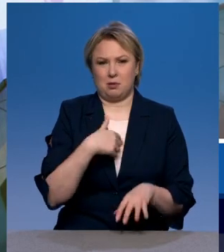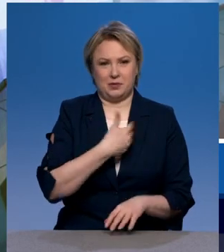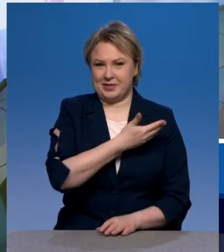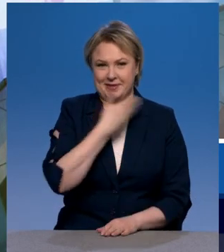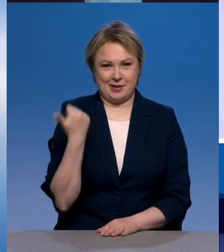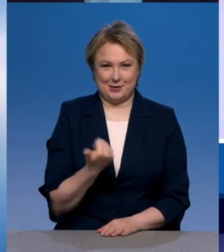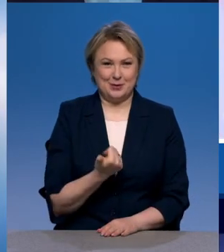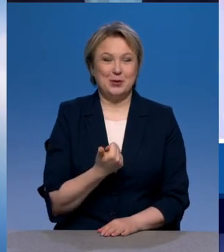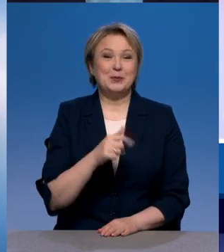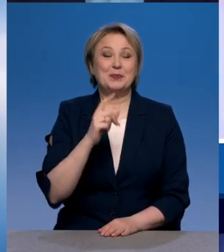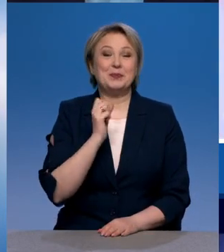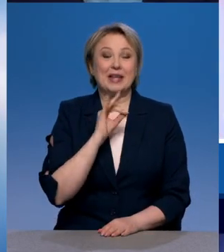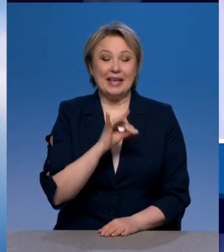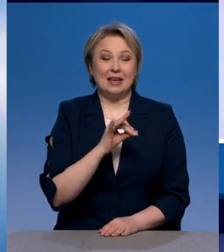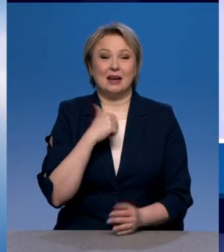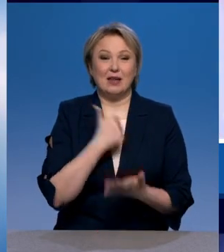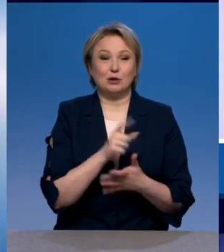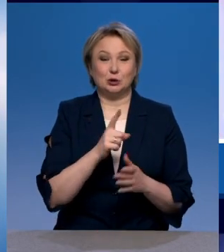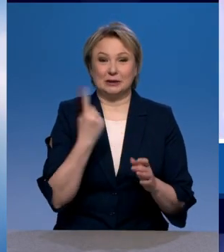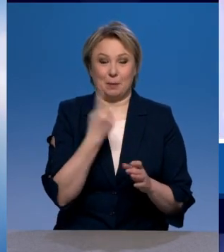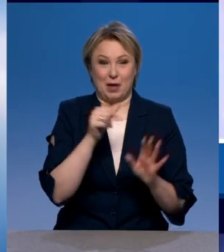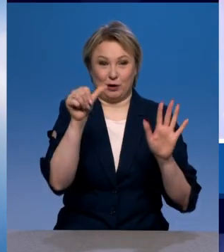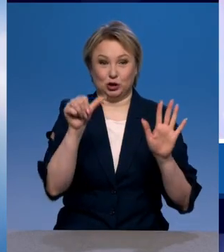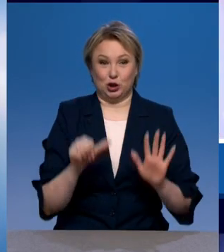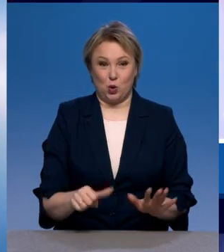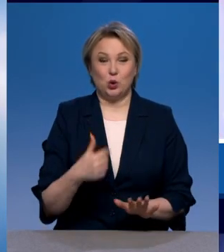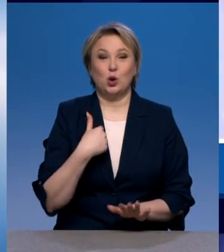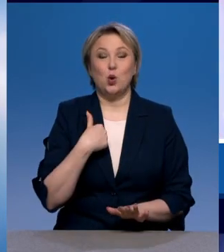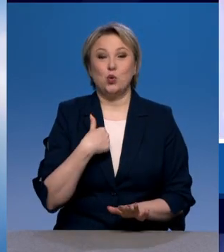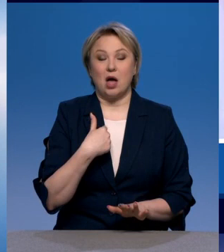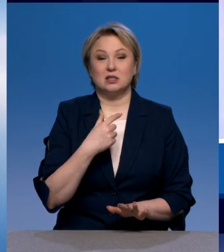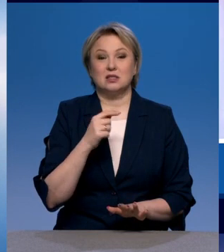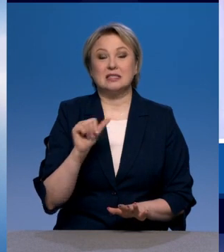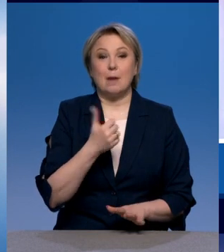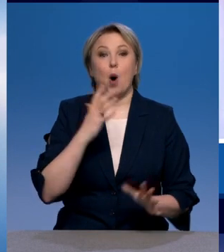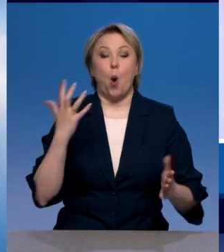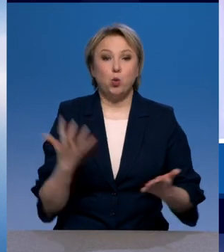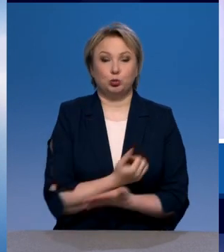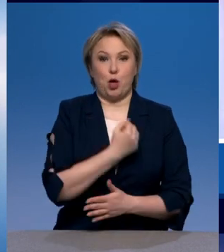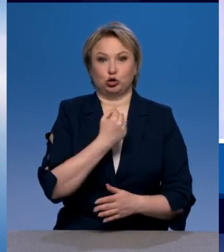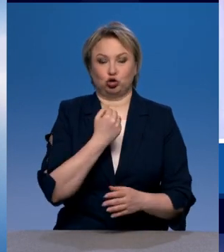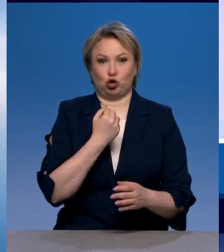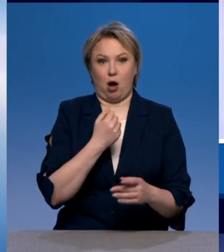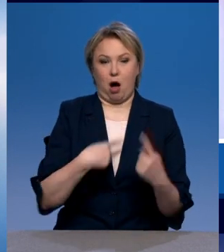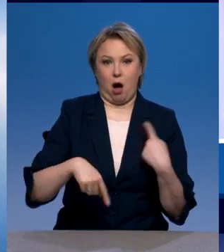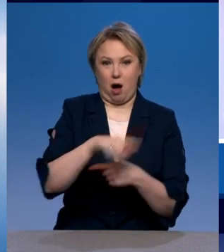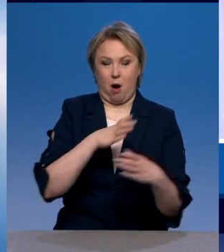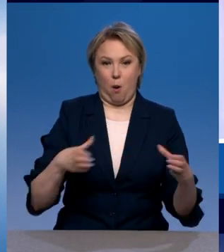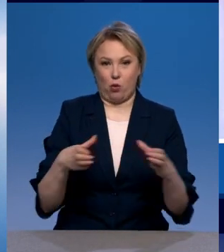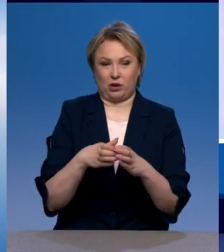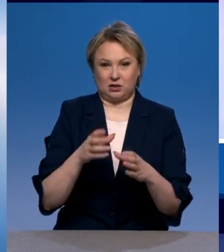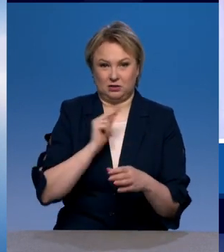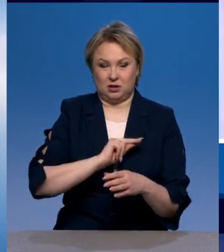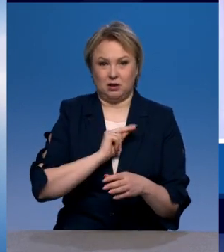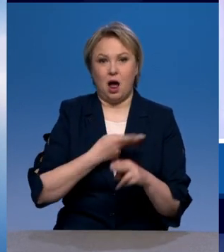за первые полгода у нас, по сути, самая, наверное, успешная отрасль в России – это банковская. А банки еще и